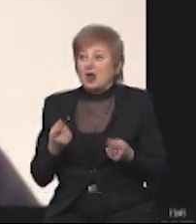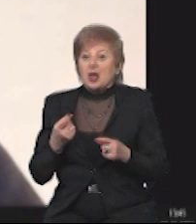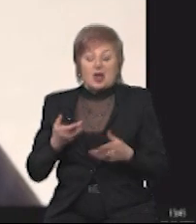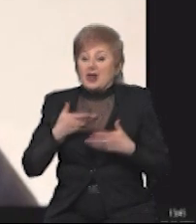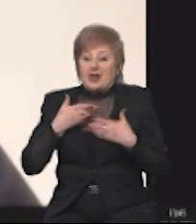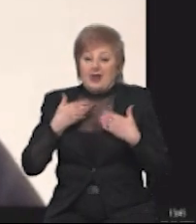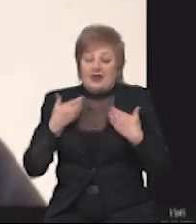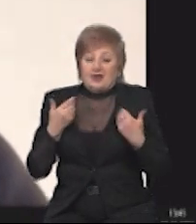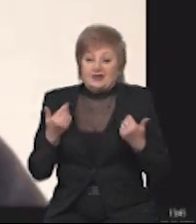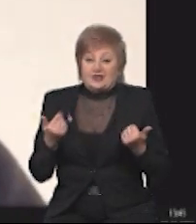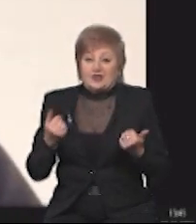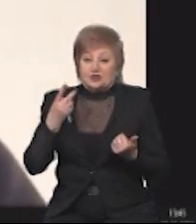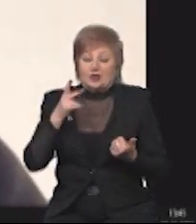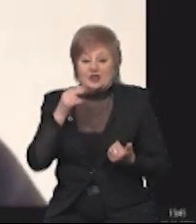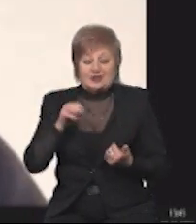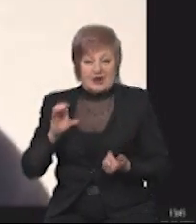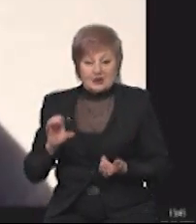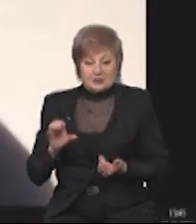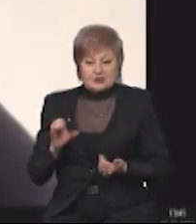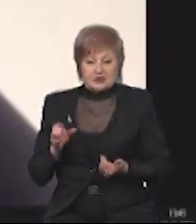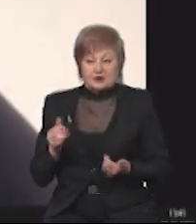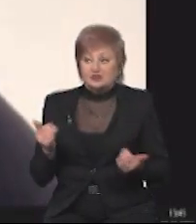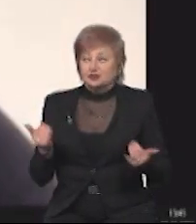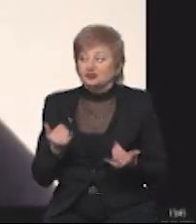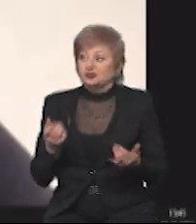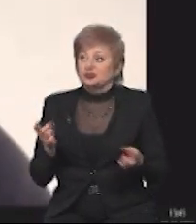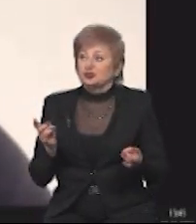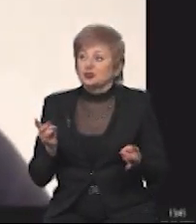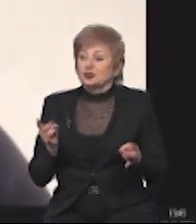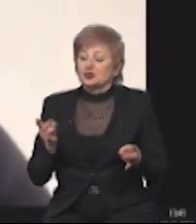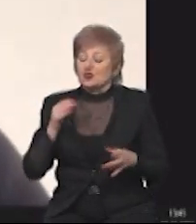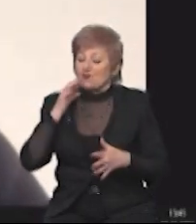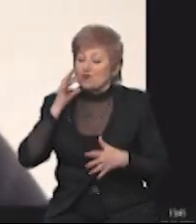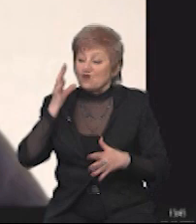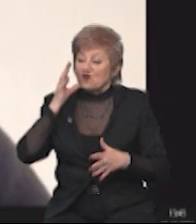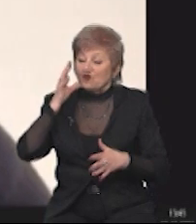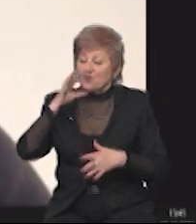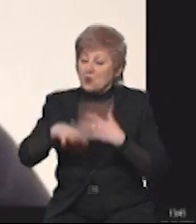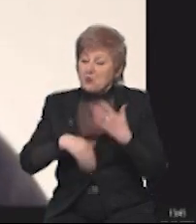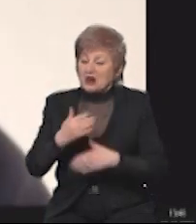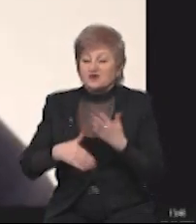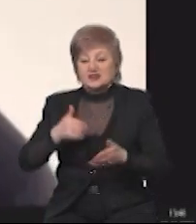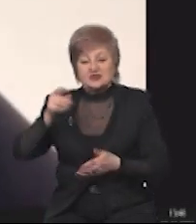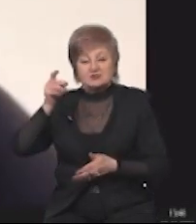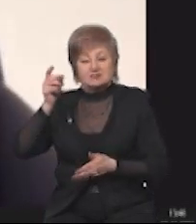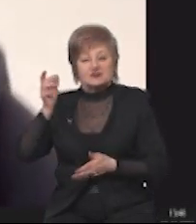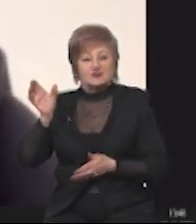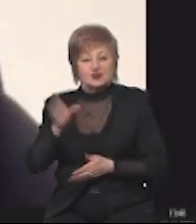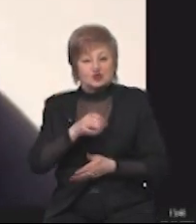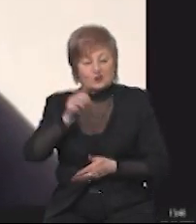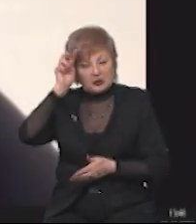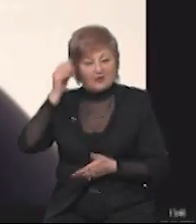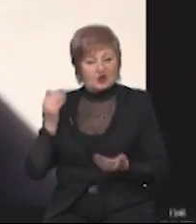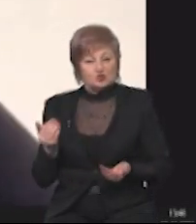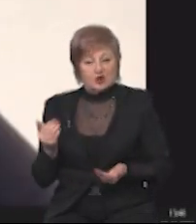нету происхождения НДС. Здесь надо сейчас срочно вмешиваться государству и изменять законодательство нашей страны